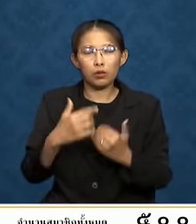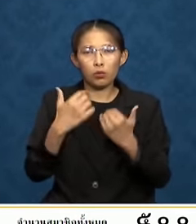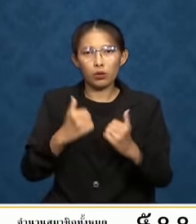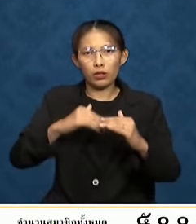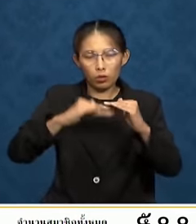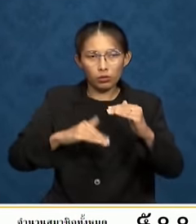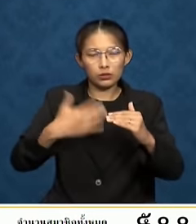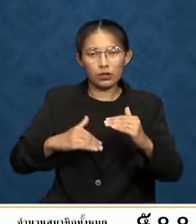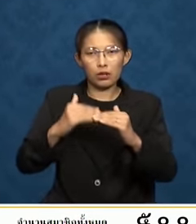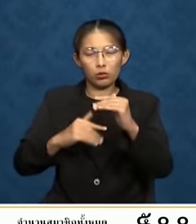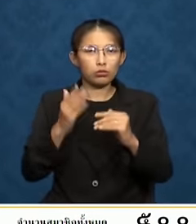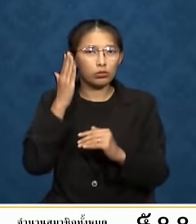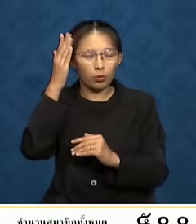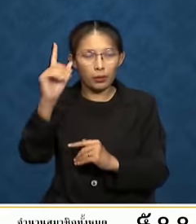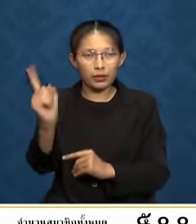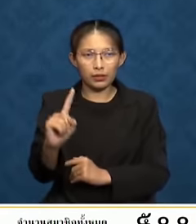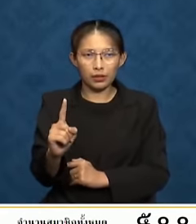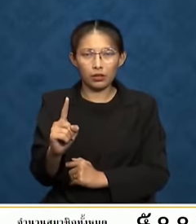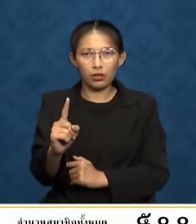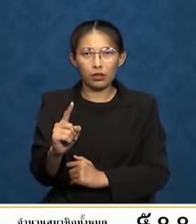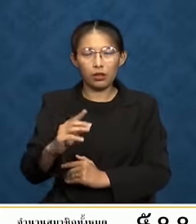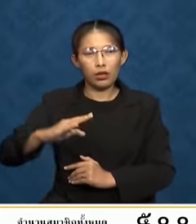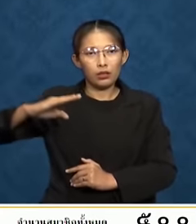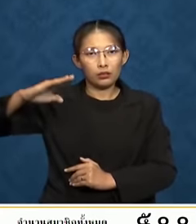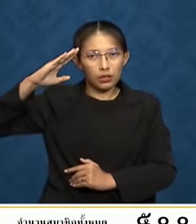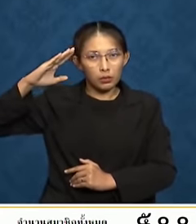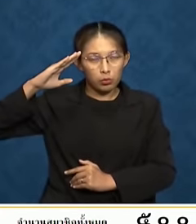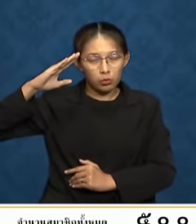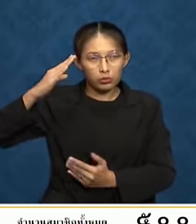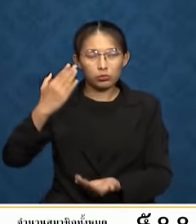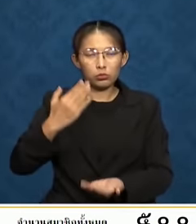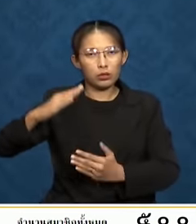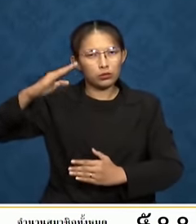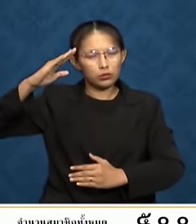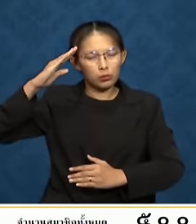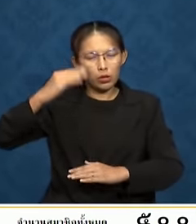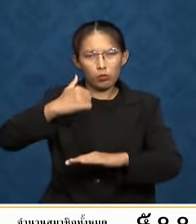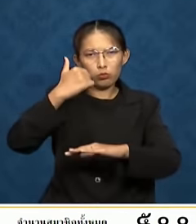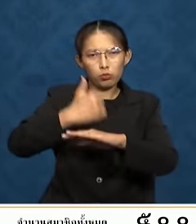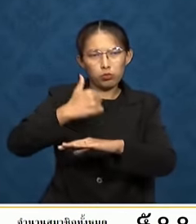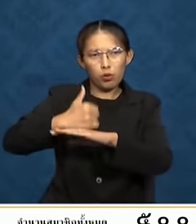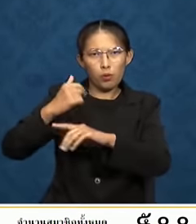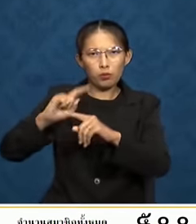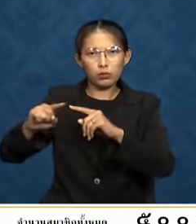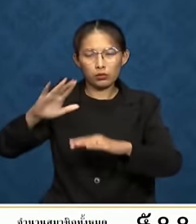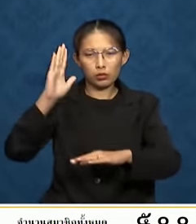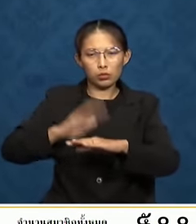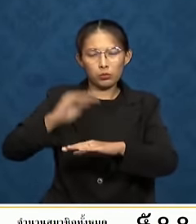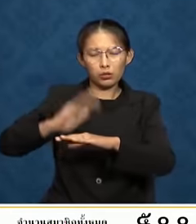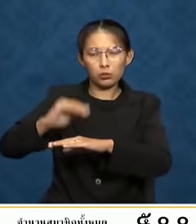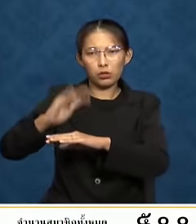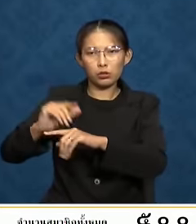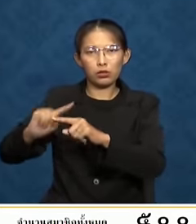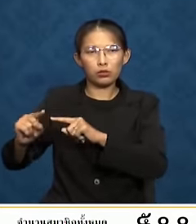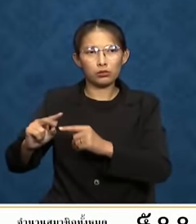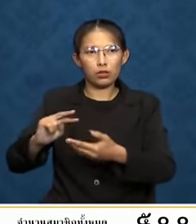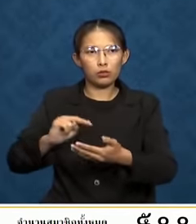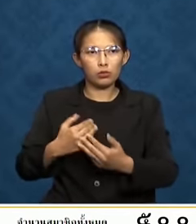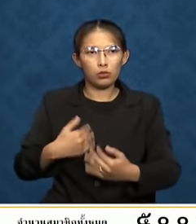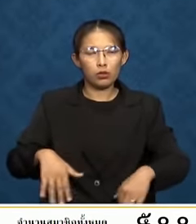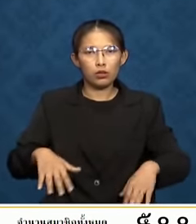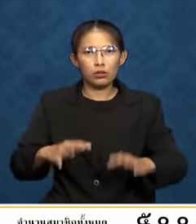ก็จะลดต่อไปนี้นี่คือนายพลหรือว่าผู้ตำแหน่งผู้ทรงวุฒิผู้เชี่ยวชาญซึ่งไม่มีตำแหน่งหลักท่านก็บอกว่าแล้ว